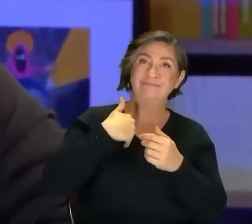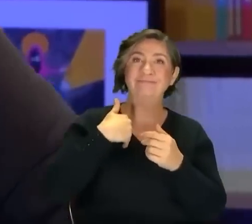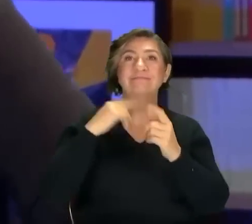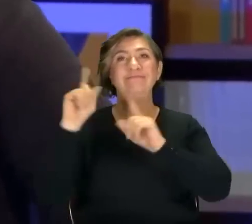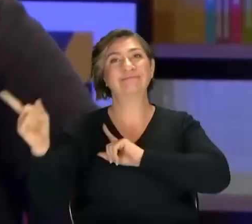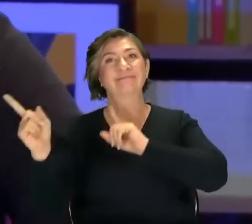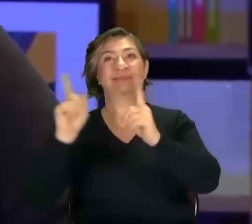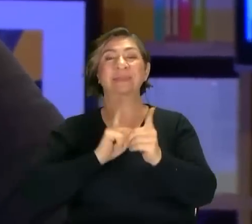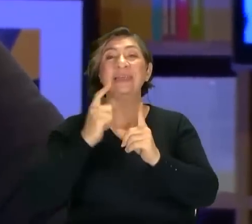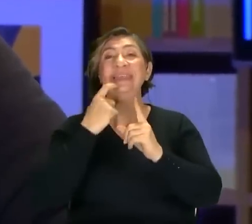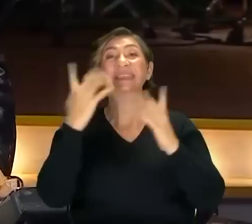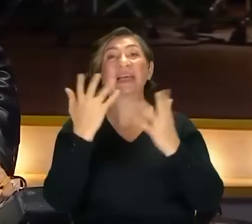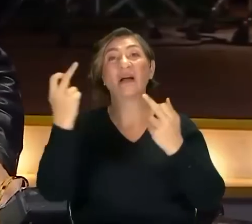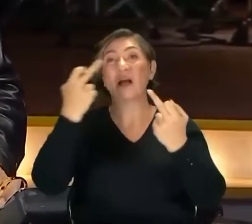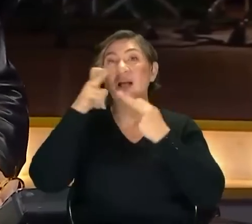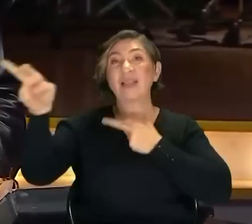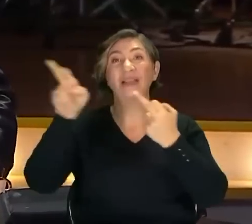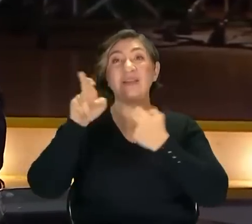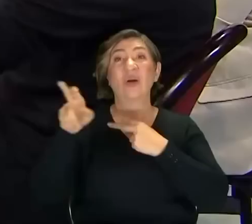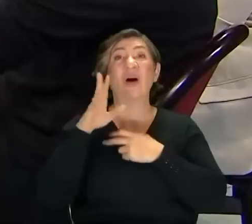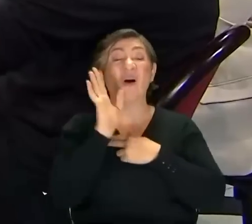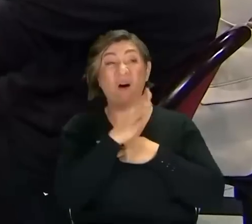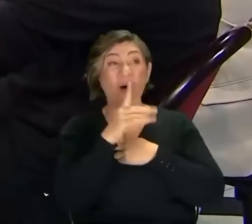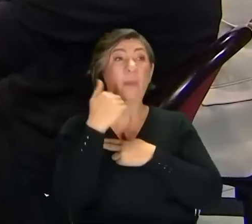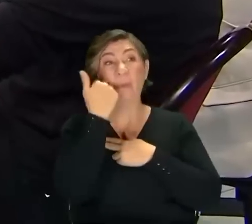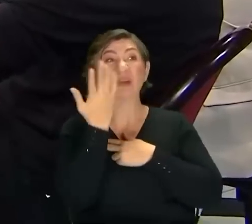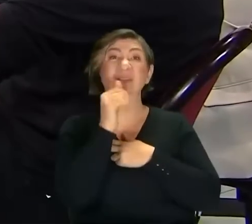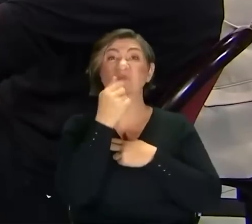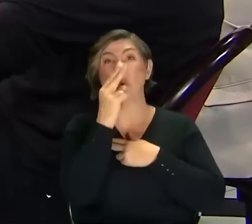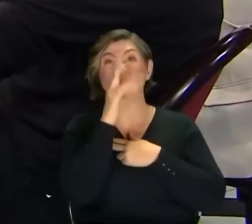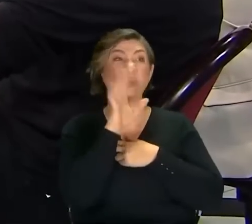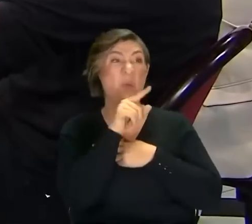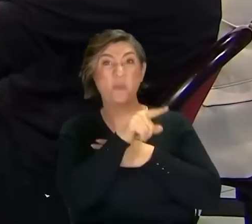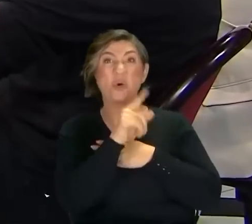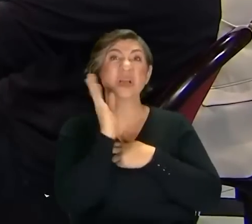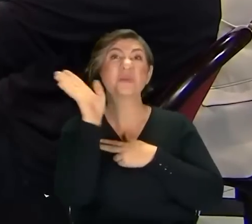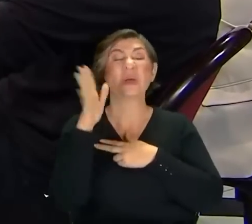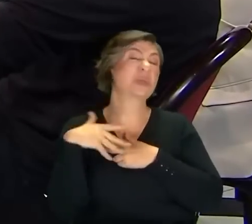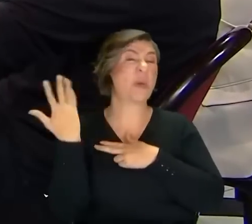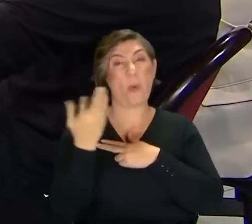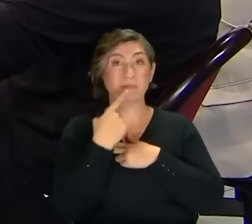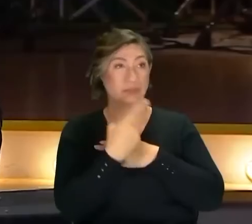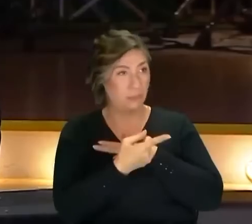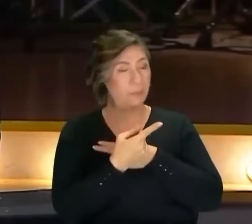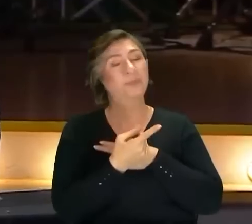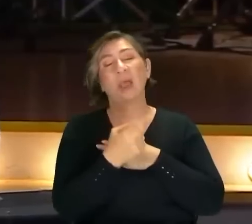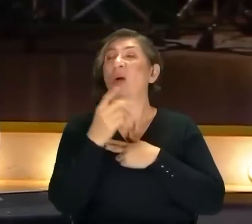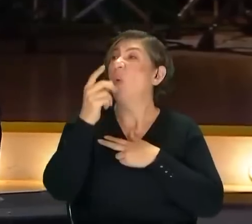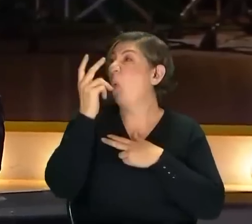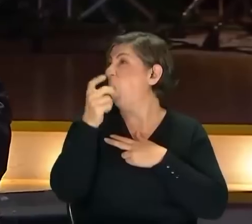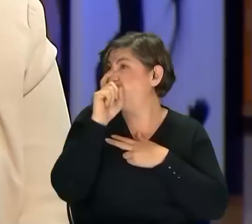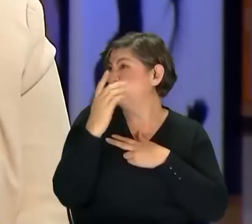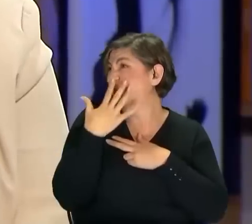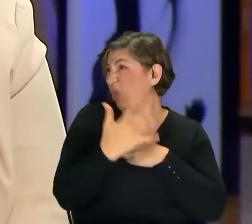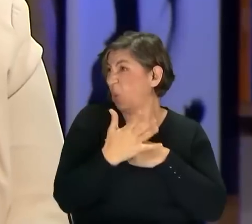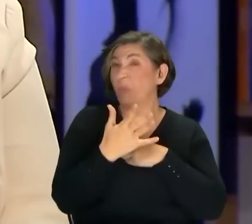mi? Bir de bizi yıllarca kandırdılar. Bana gelenler var, Beyaz'da hiç hoşlanmıyorum, onu çıkmak istemiyorum falan filan diye. Beyaz'da gider, o karnından nefret